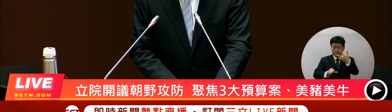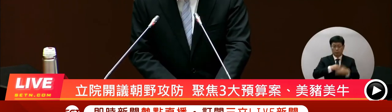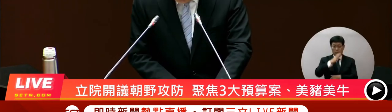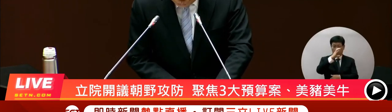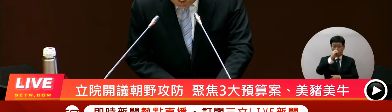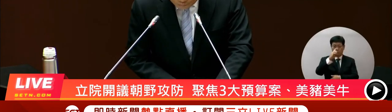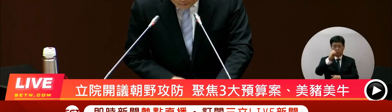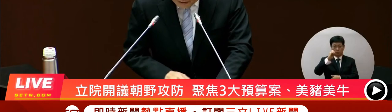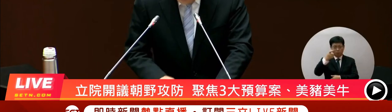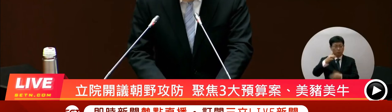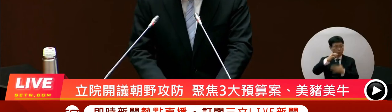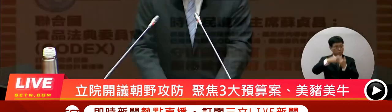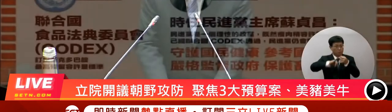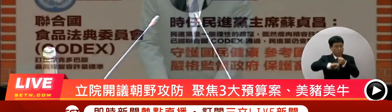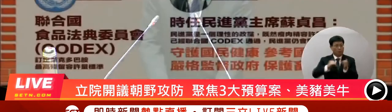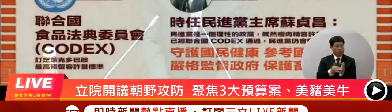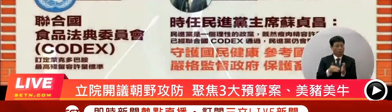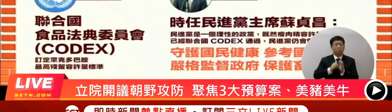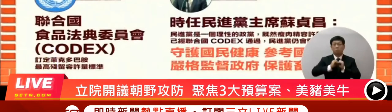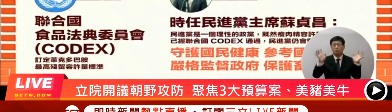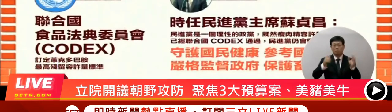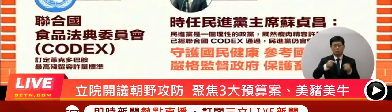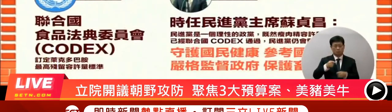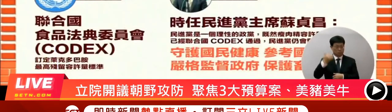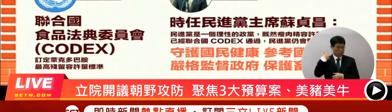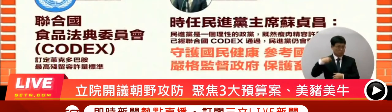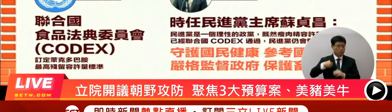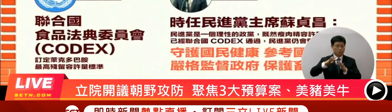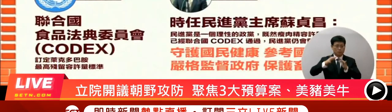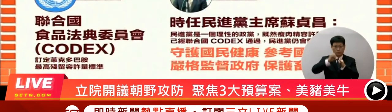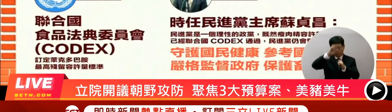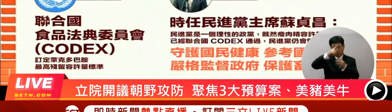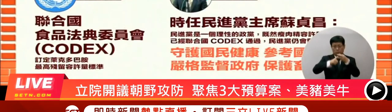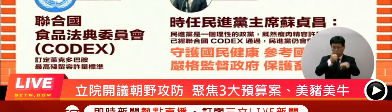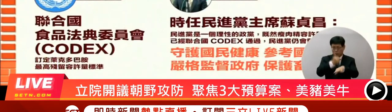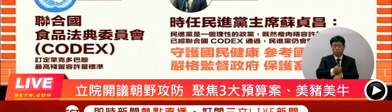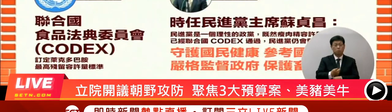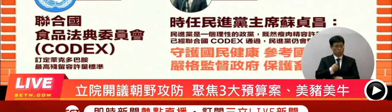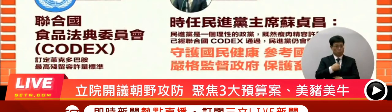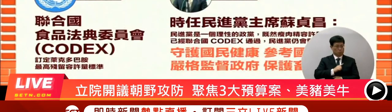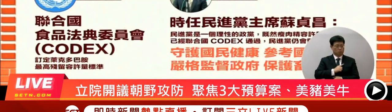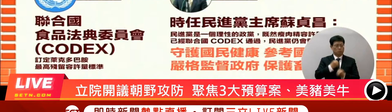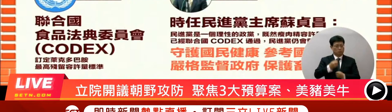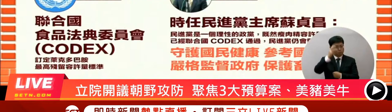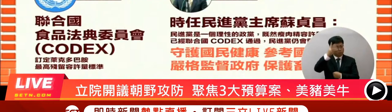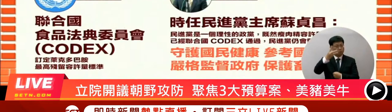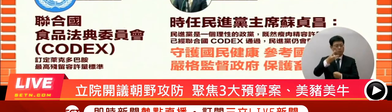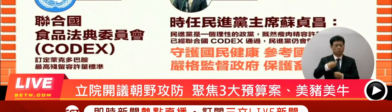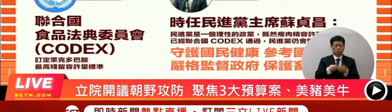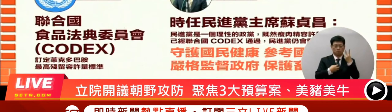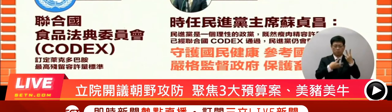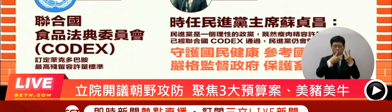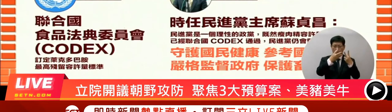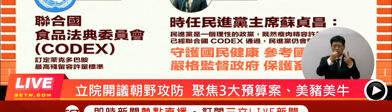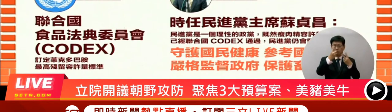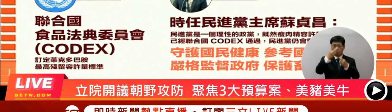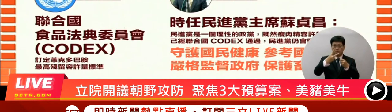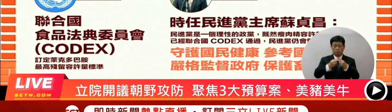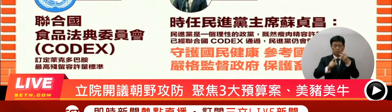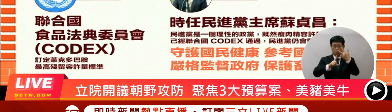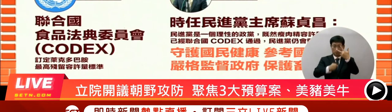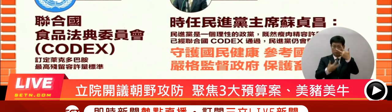准一出炉，当时担任民进党主席的我，在3天后2012年7月8日，